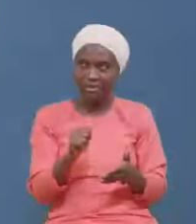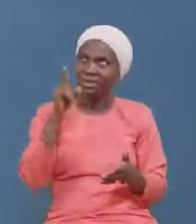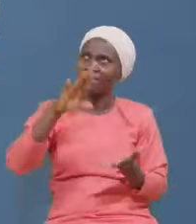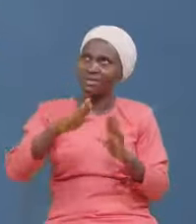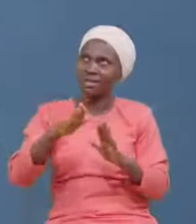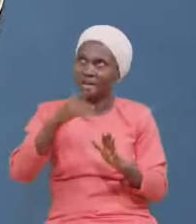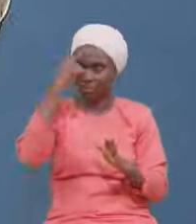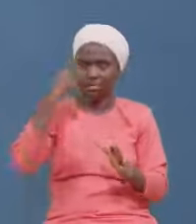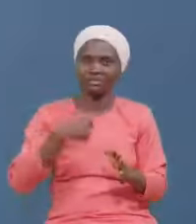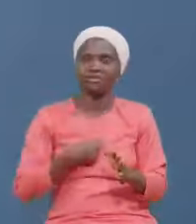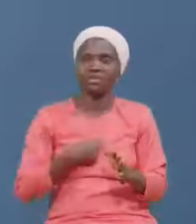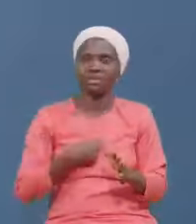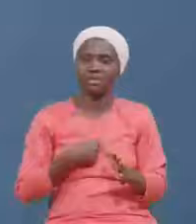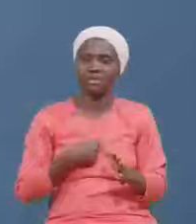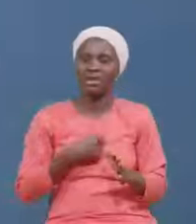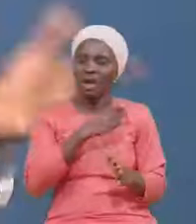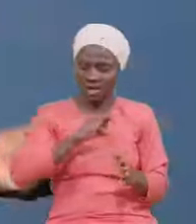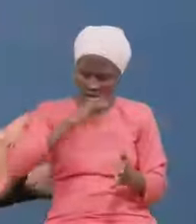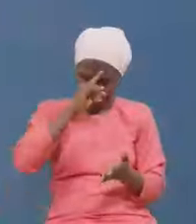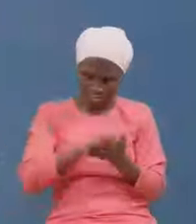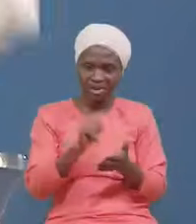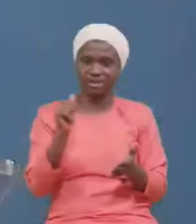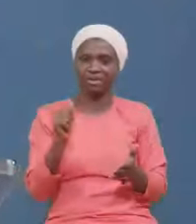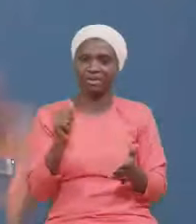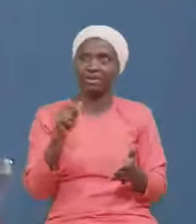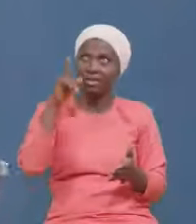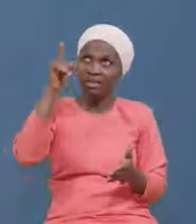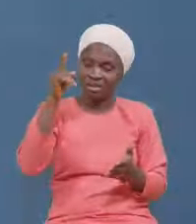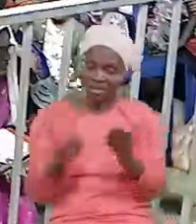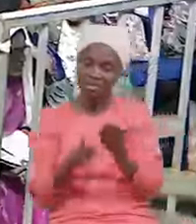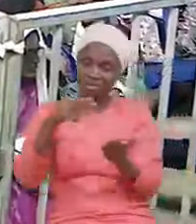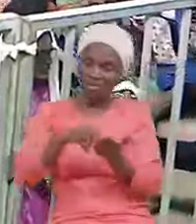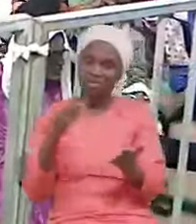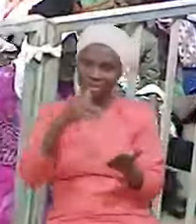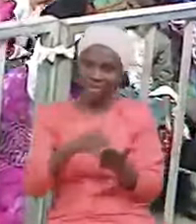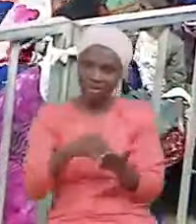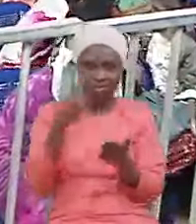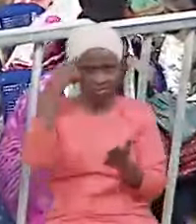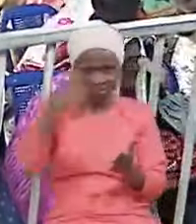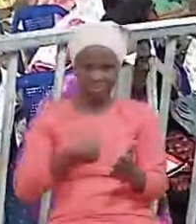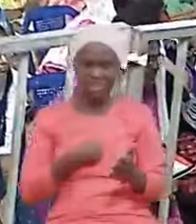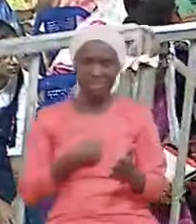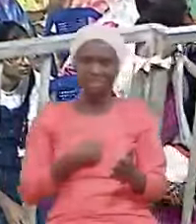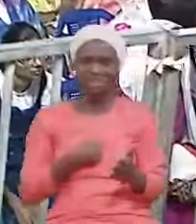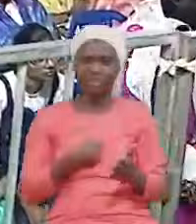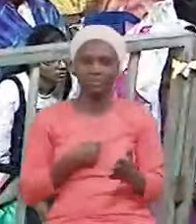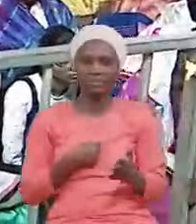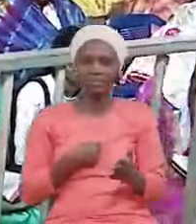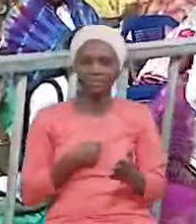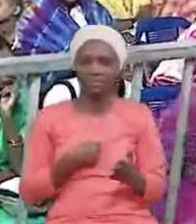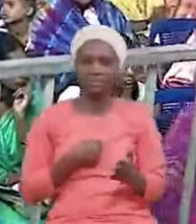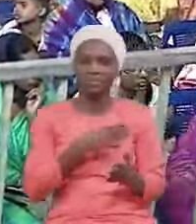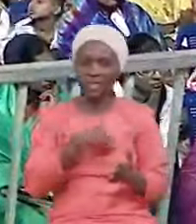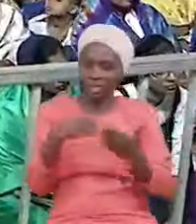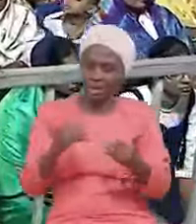for me. ఆయన నా కోసం మరణించాడు. I believe. నేను నమ్ముతున్నాను. Rose again for me. ఆయన నా కోసం మరలా తిరిగి లేచాడు. I now make